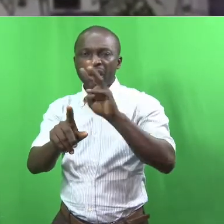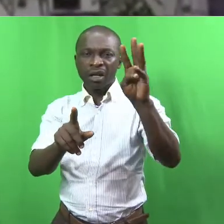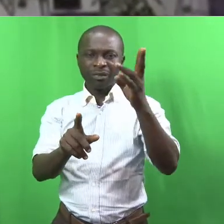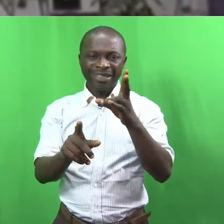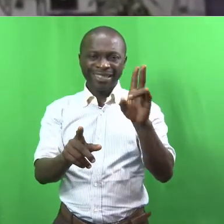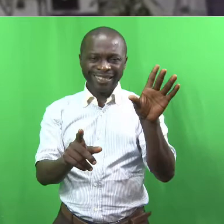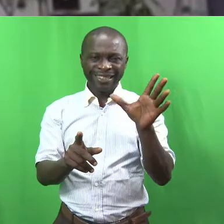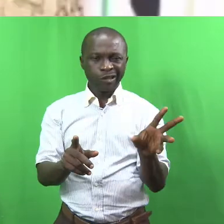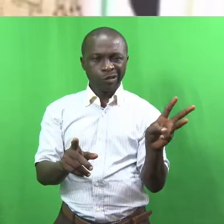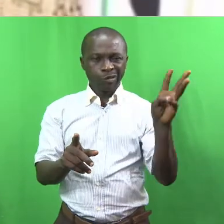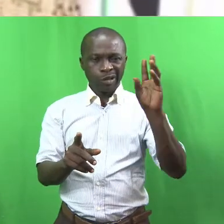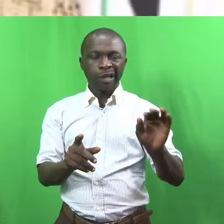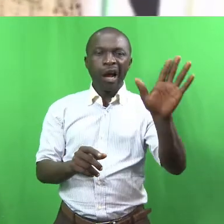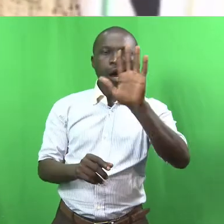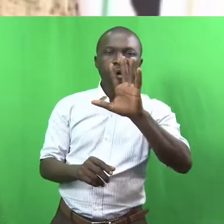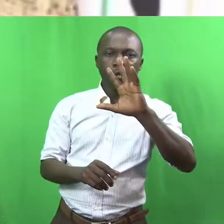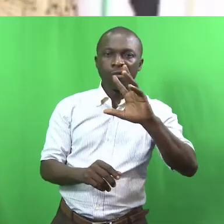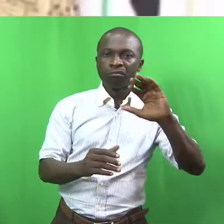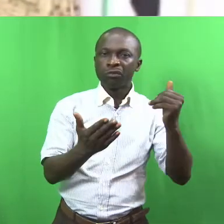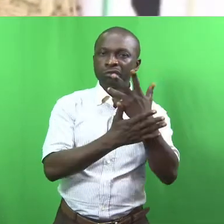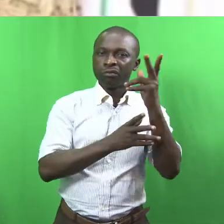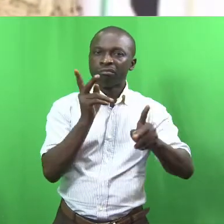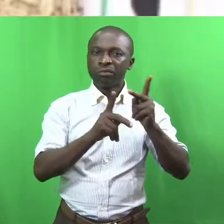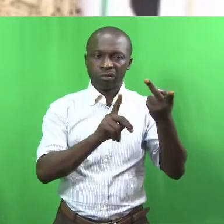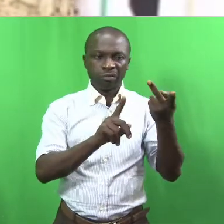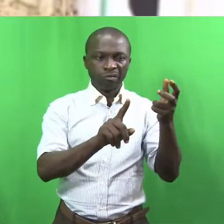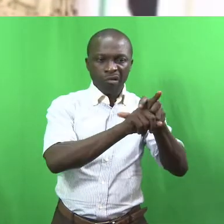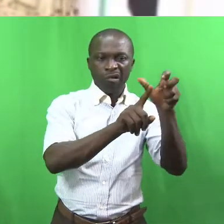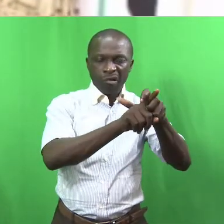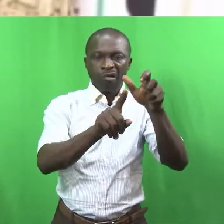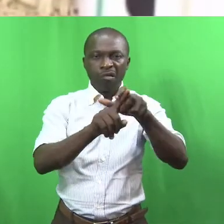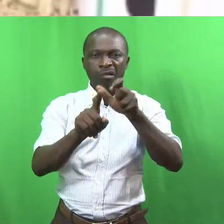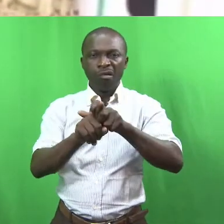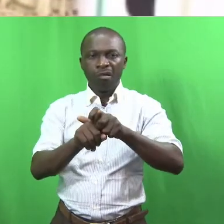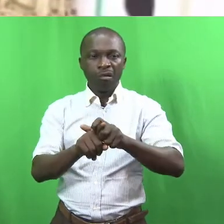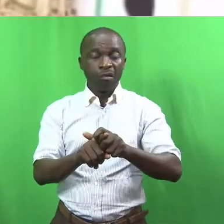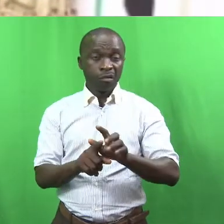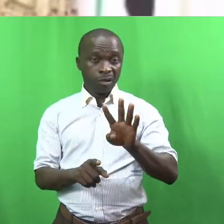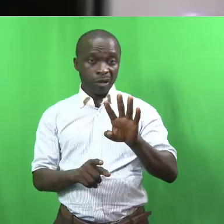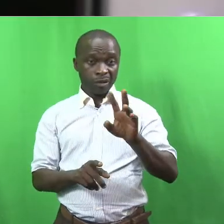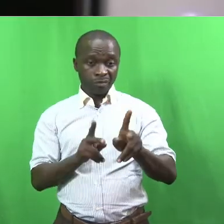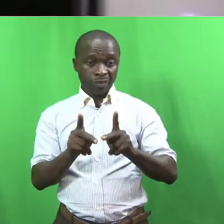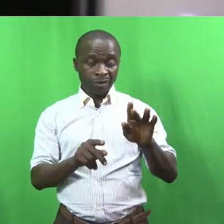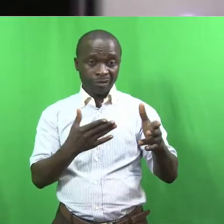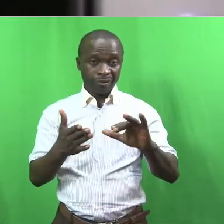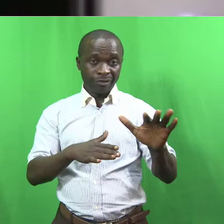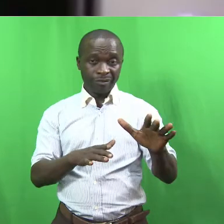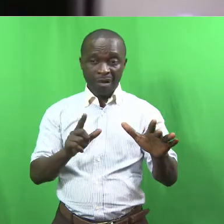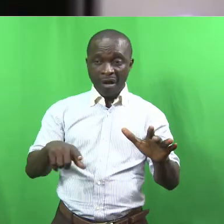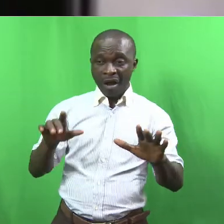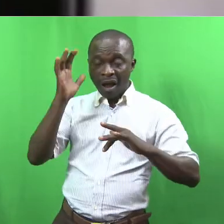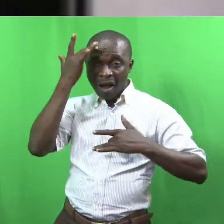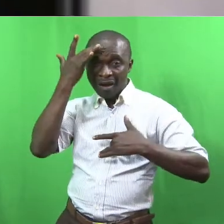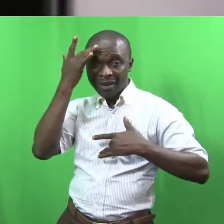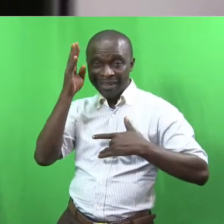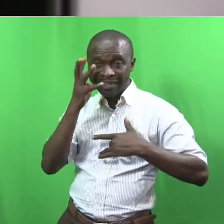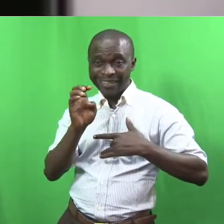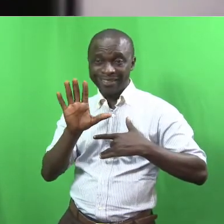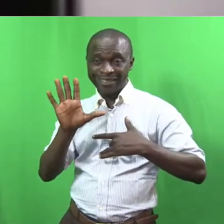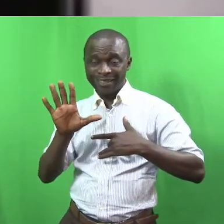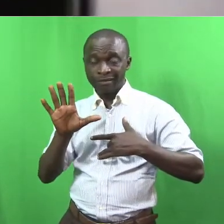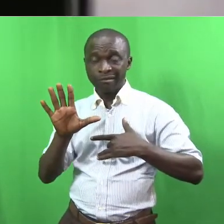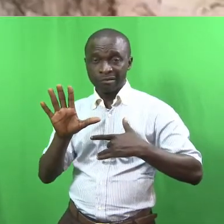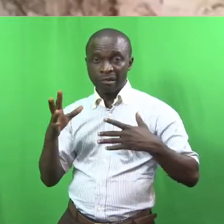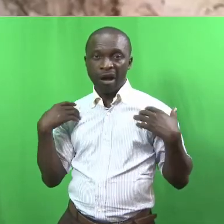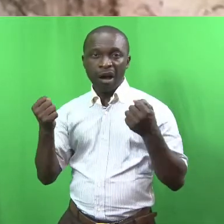même occasion, il a indiqué que le Cameroun a enregistré 4 décès et 405 malades ont pu retrouver la santé. Il a